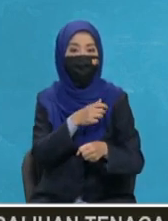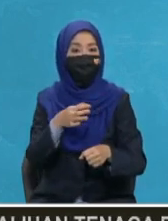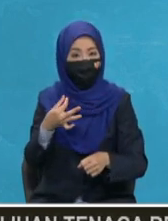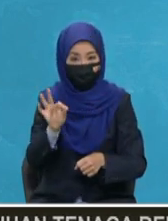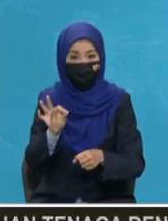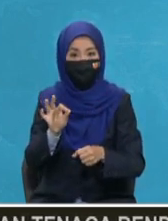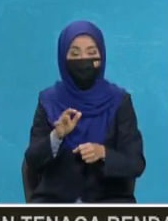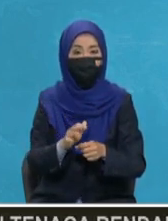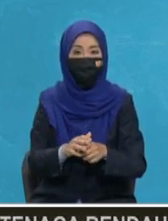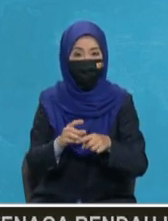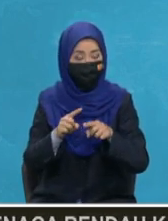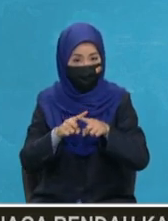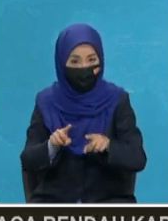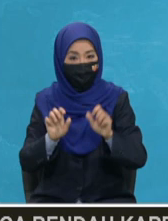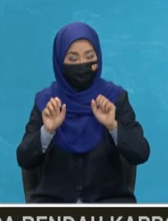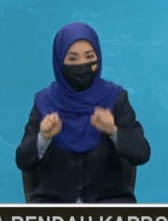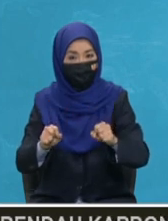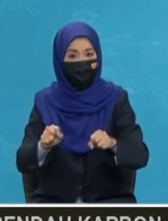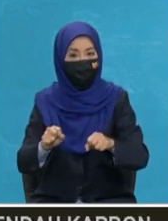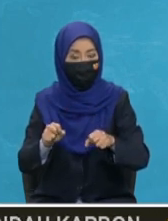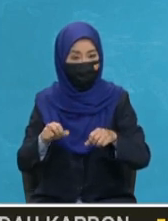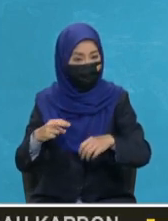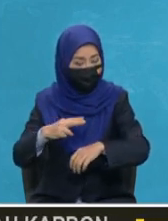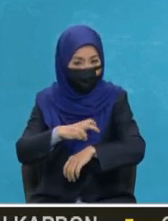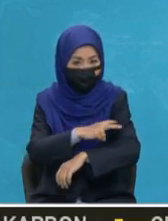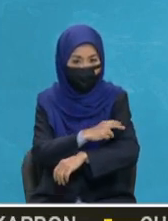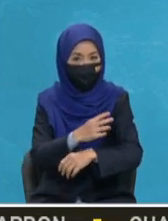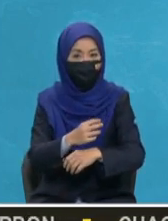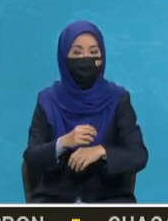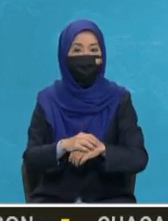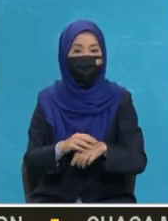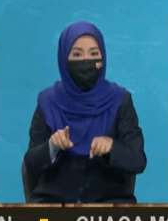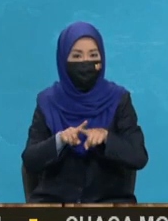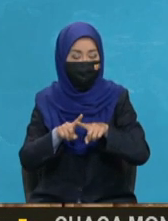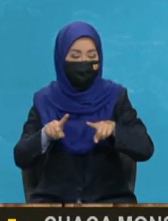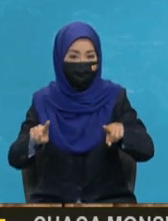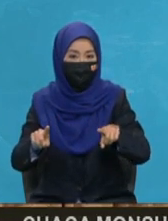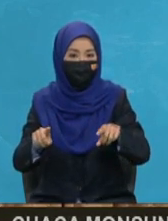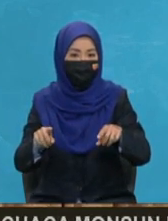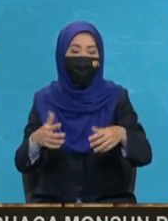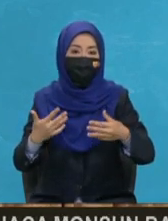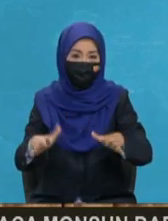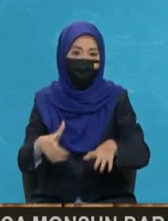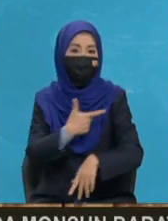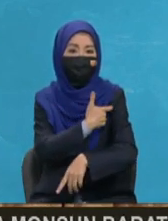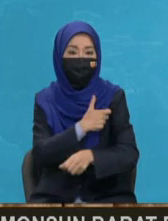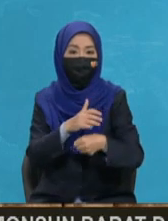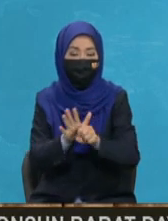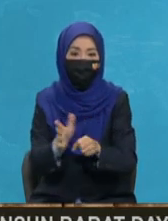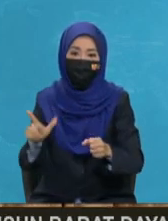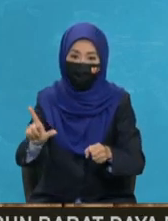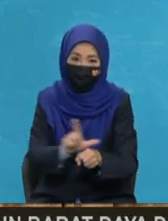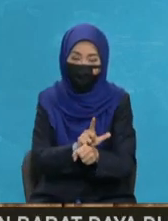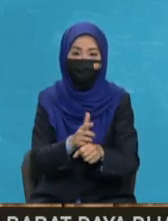kok dua akan tetapi pada kebiasaannya jungkitan yang mereka hadapi adalah ringan yaitu sama dah hanya